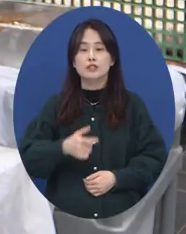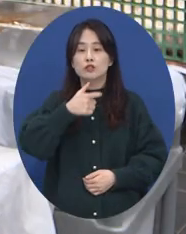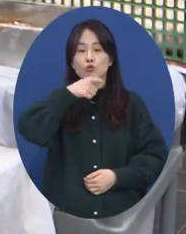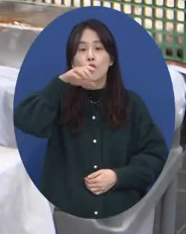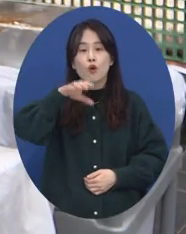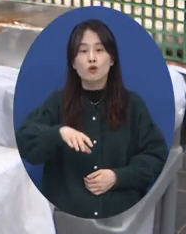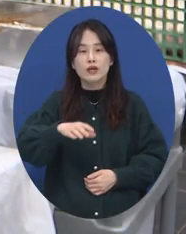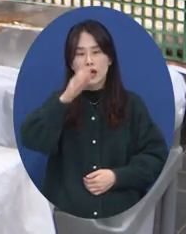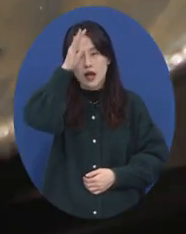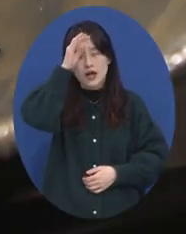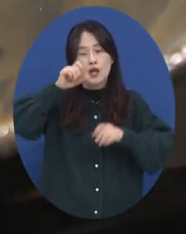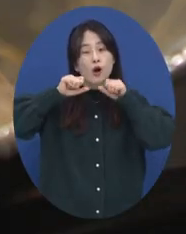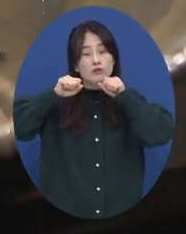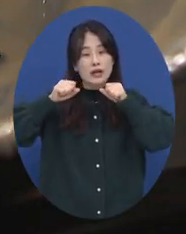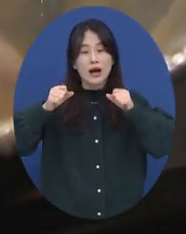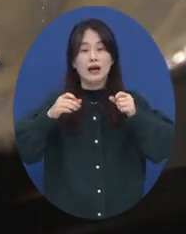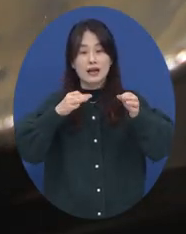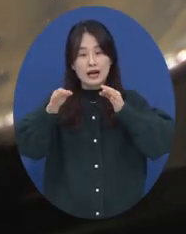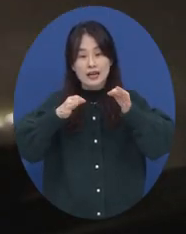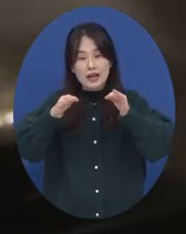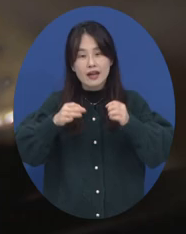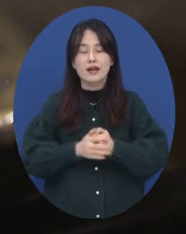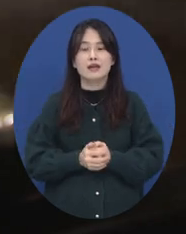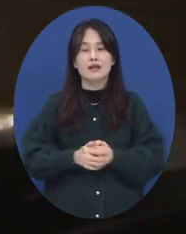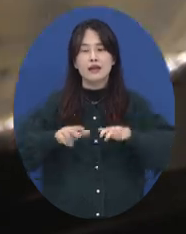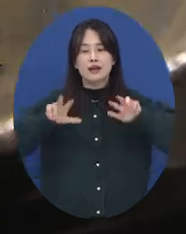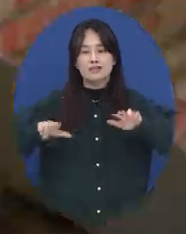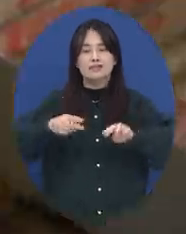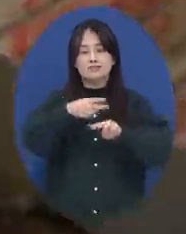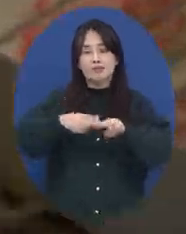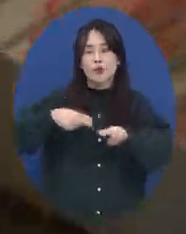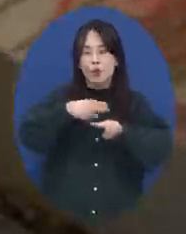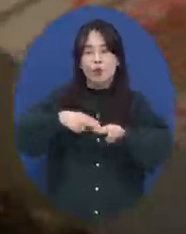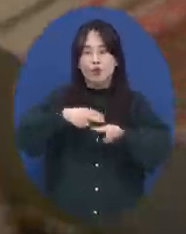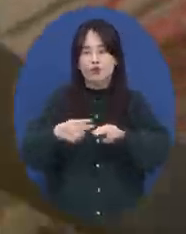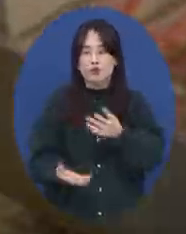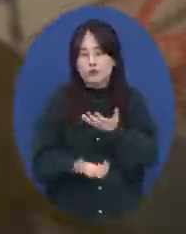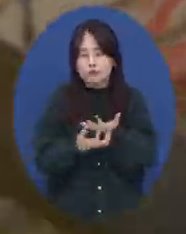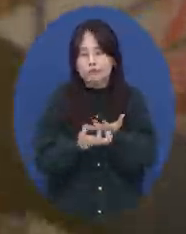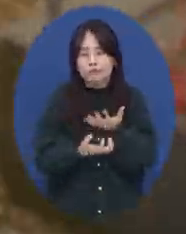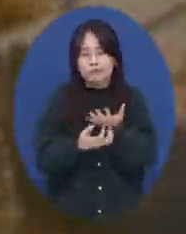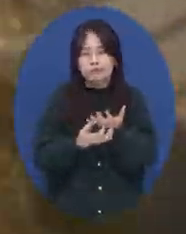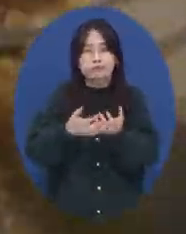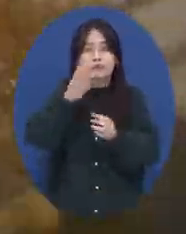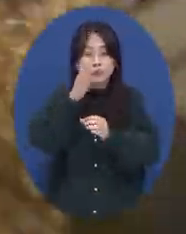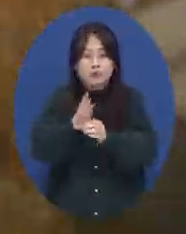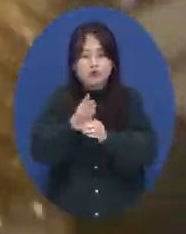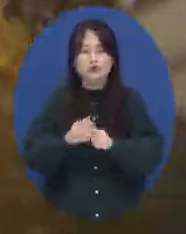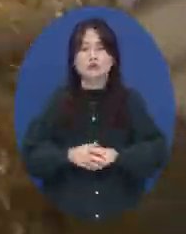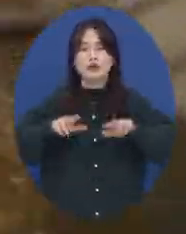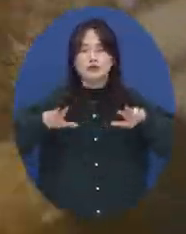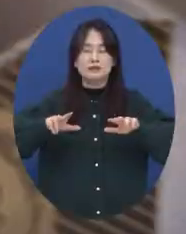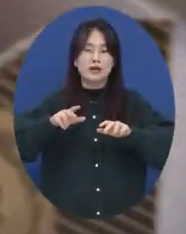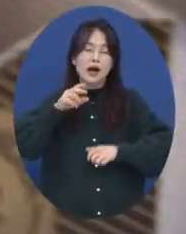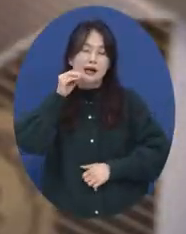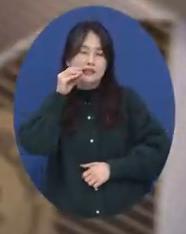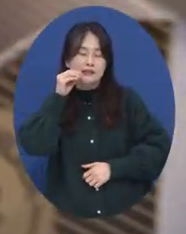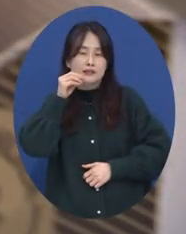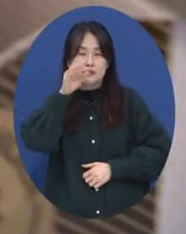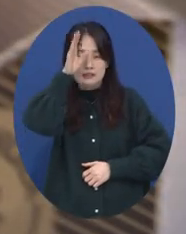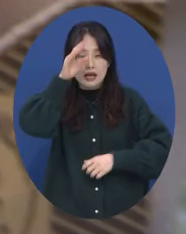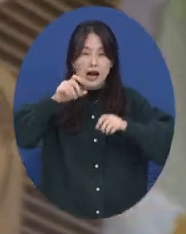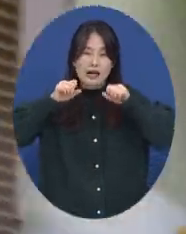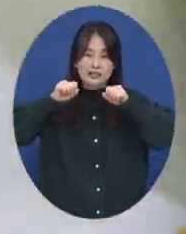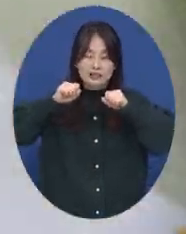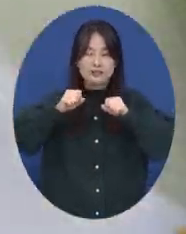수원에 위치한 한 통닭집. 주방에서 닭을 튀겨내는 조리가 한창입니다. 갓 나온 바삭한 치킨을